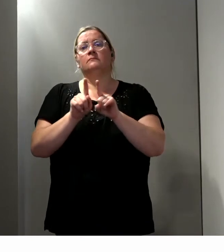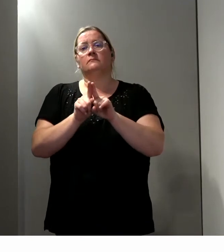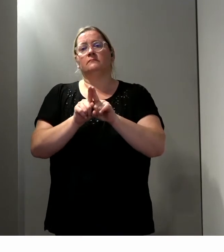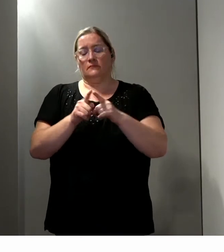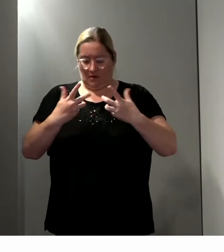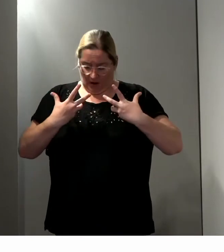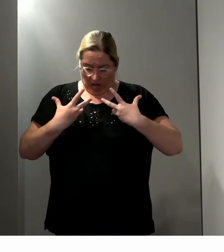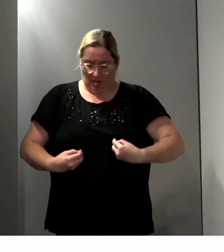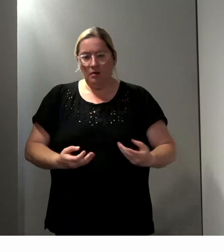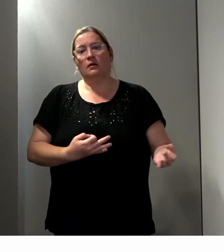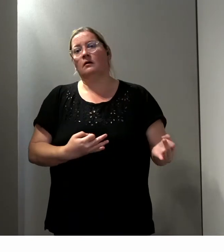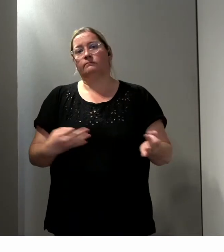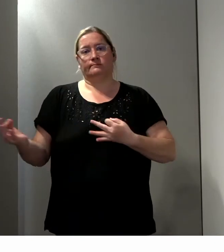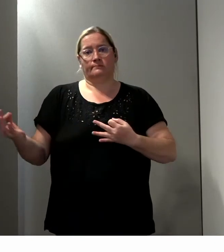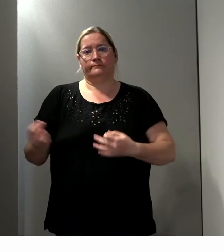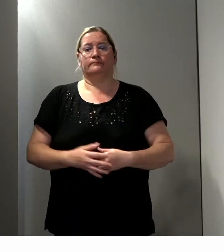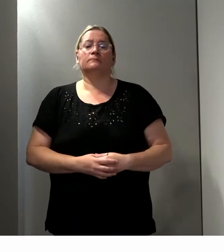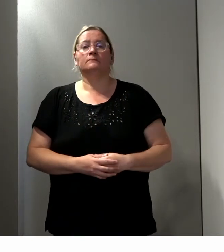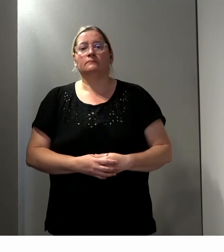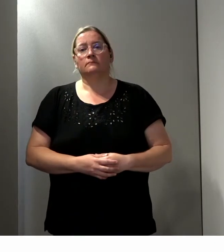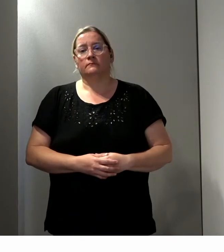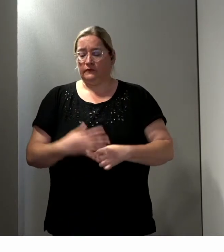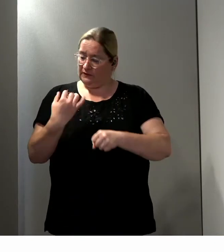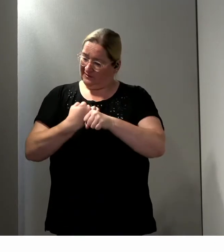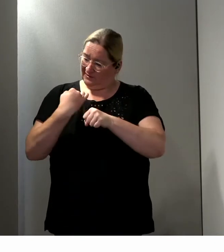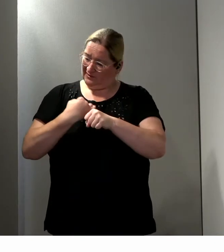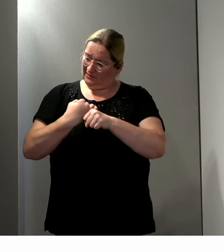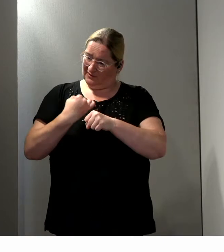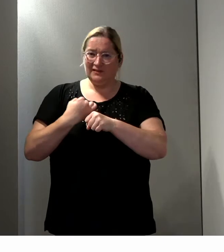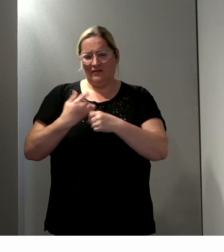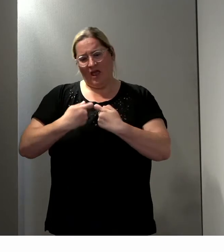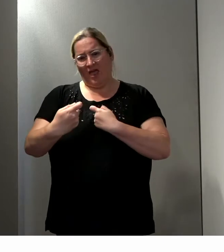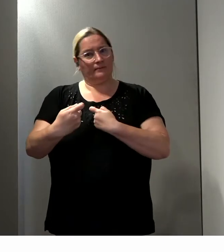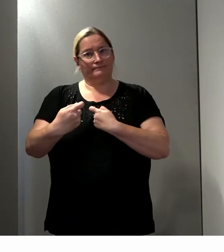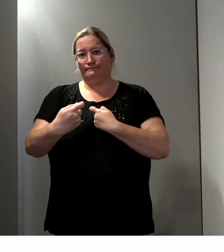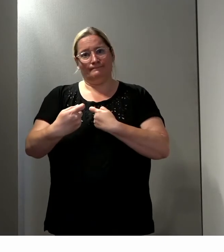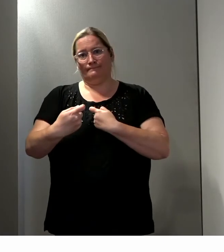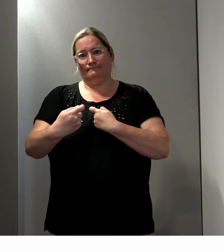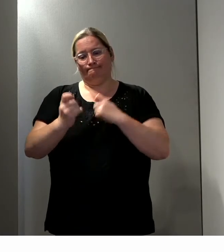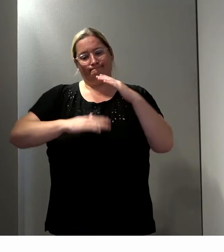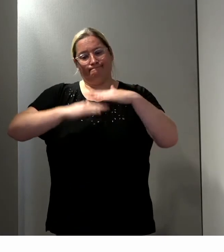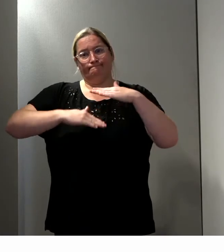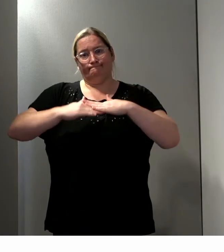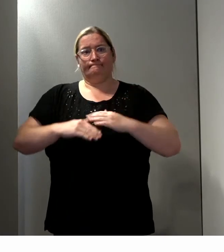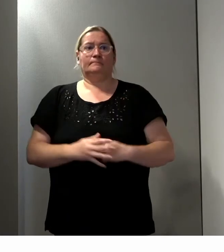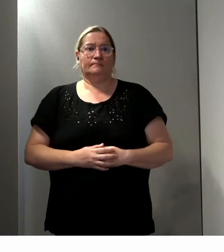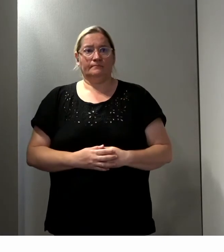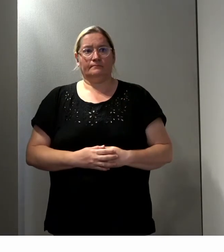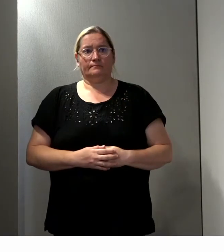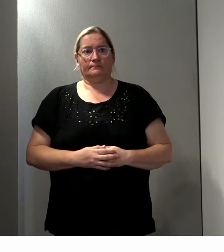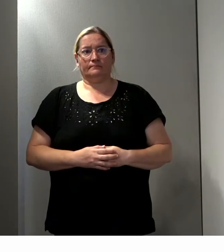de fatigue chronique, donc de capacité de travail un peu réduite, on va dire. Après,